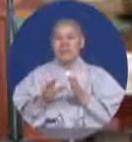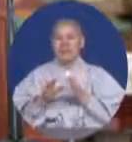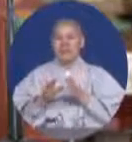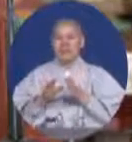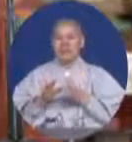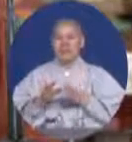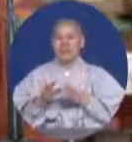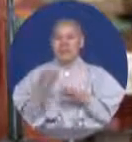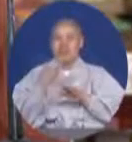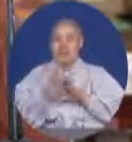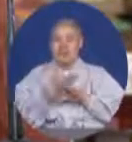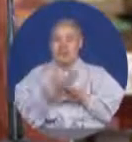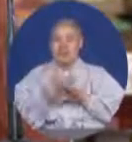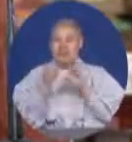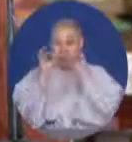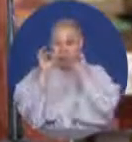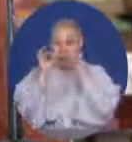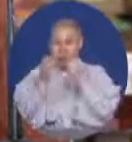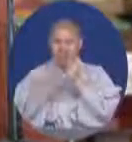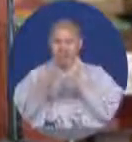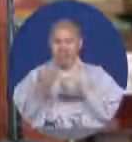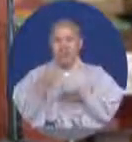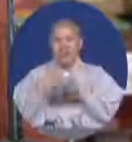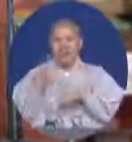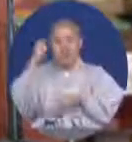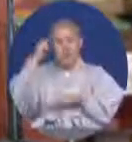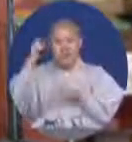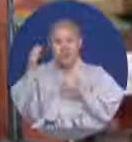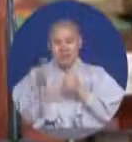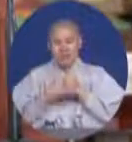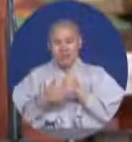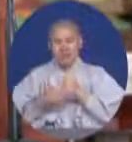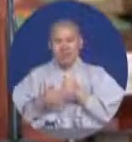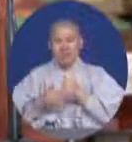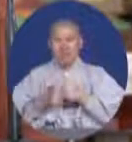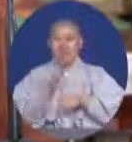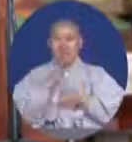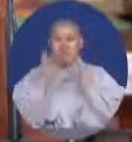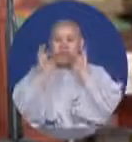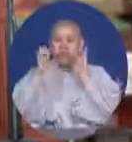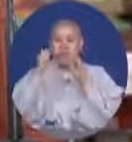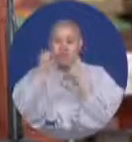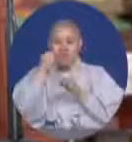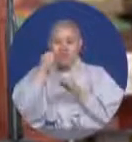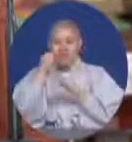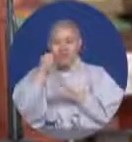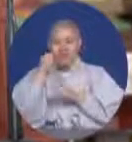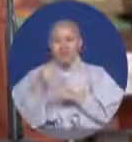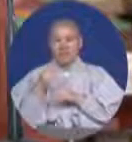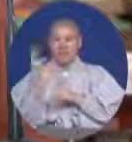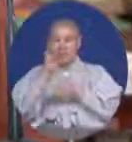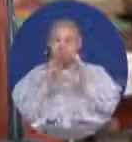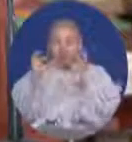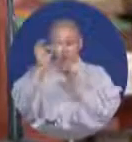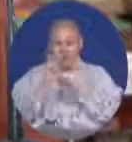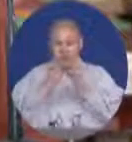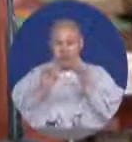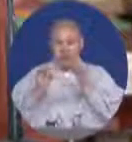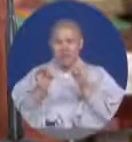눈앞에 두고 딴 걸 보고 있는 거예요. 딴 생각하는 거예요. 그러니까 맨날 당하는 거지. 찾다가